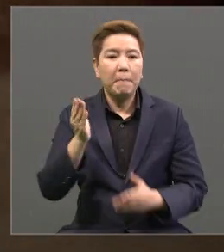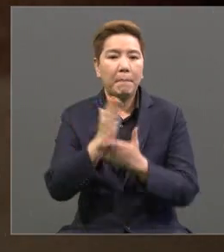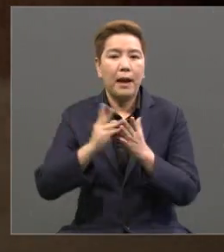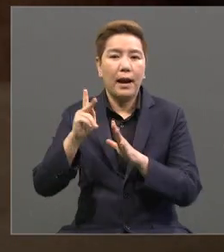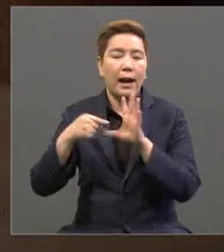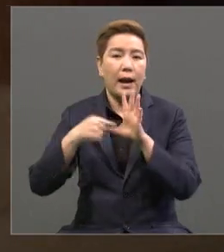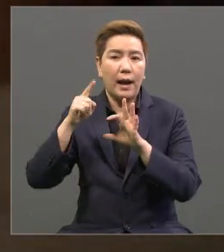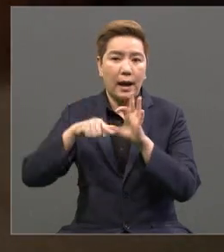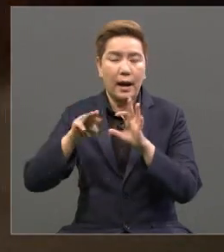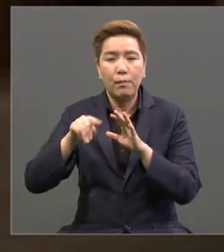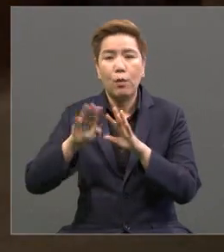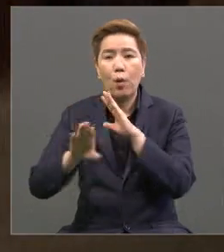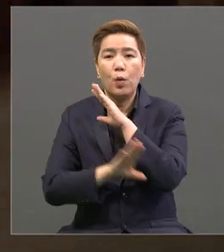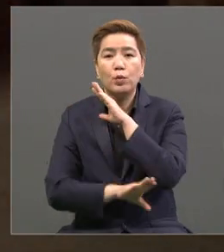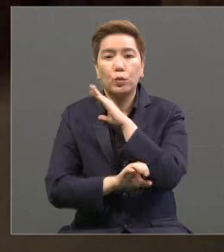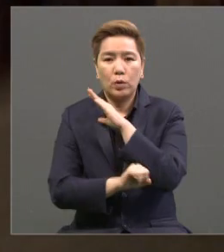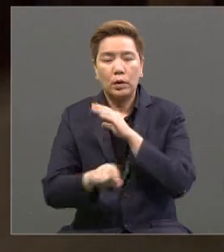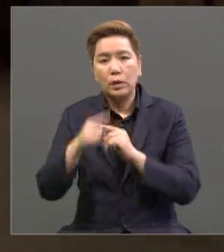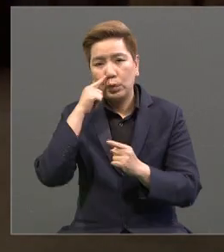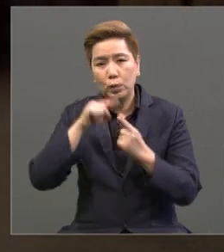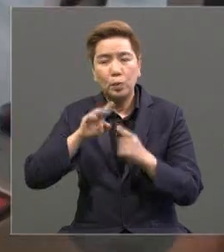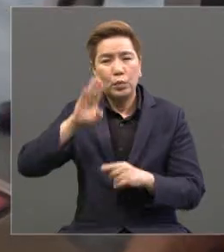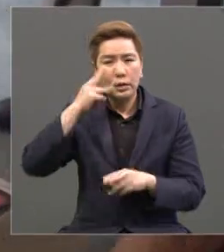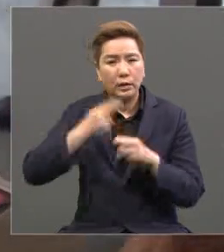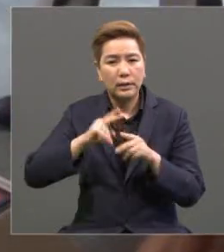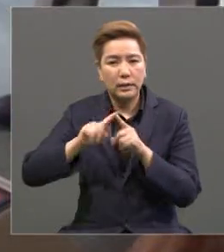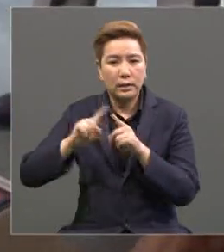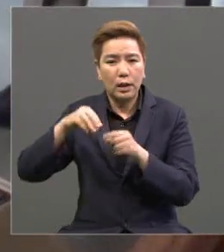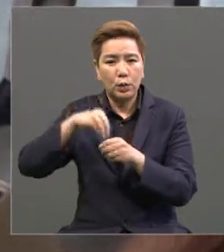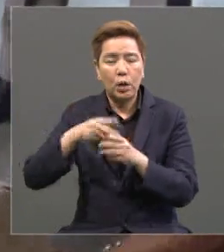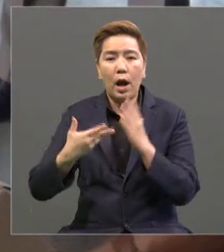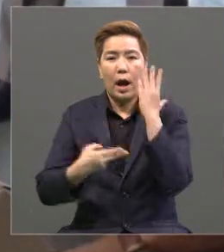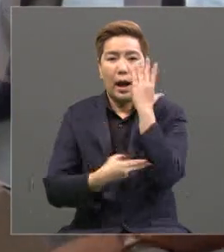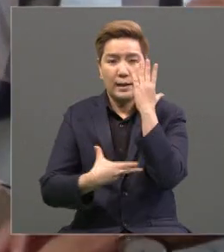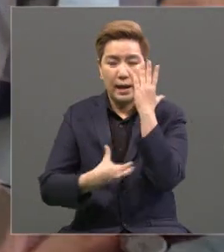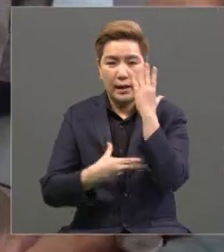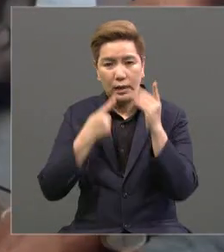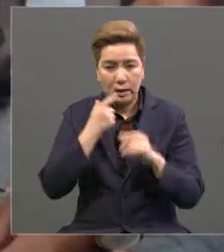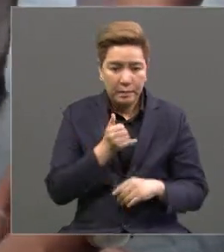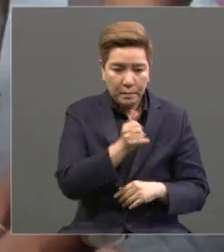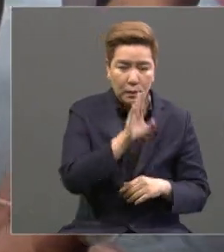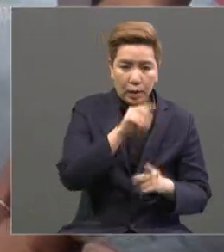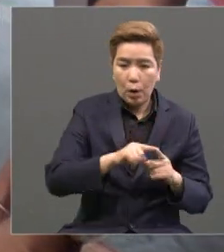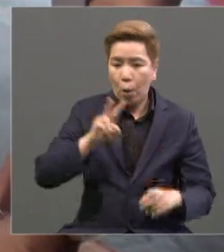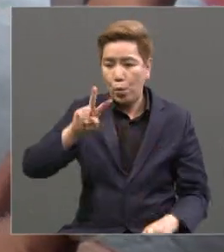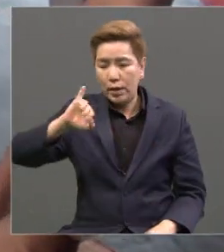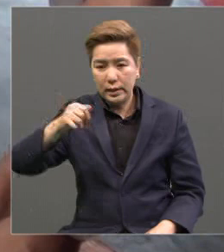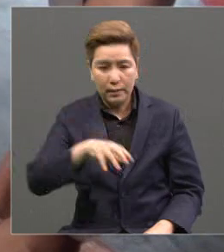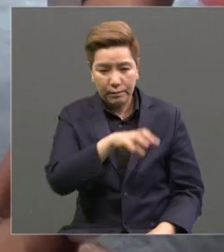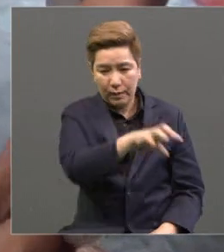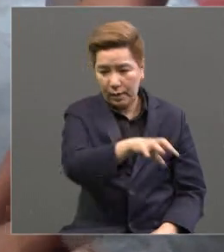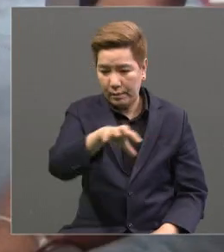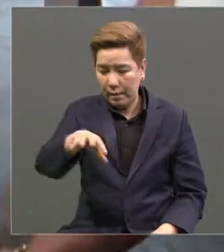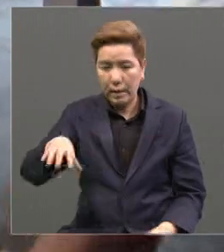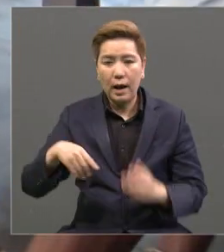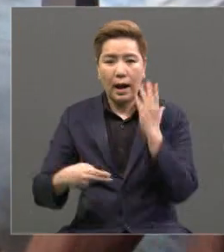กล่ำจังหวัดสงขลาบริษัทสุรเสียงประเทศไทยจำกัดตำบลฉลุงอำเภอหาดใหญ่และบริษัท V&J Together ที่ตำ